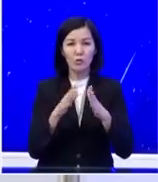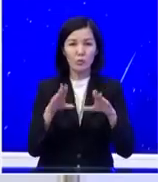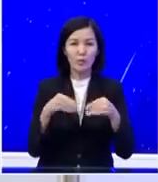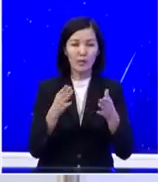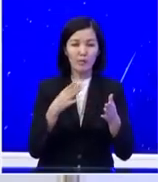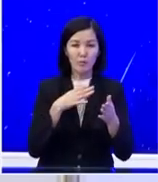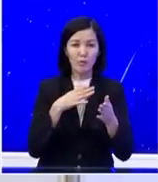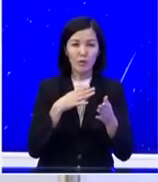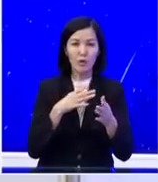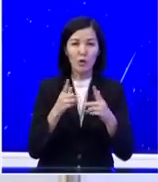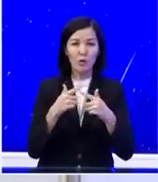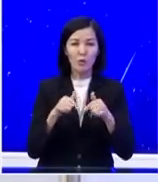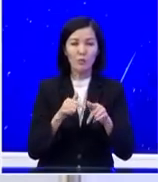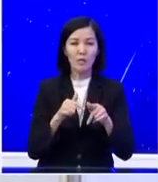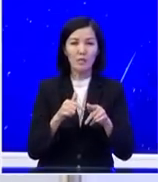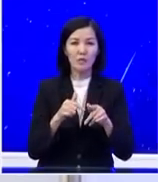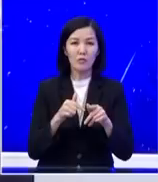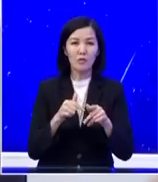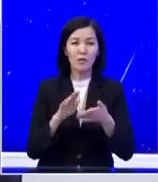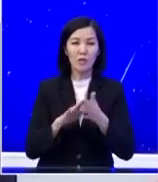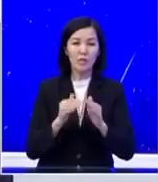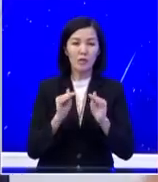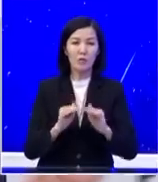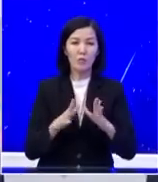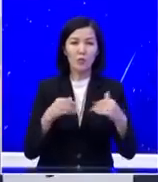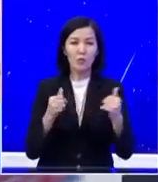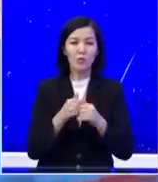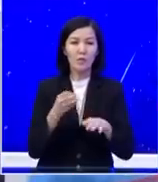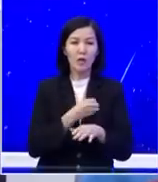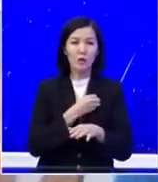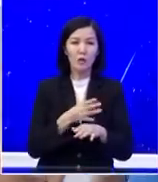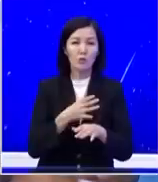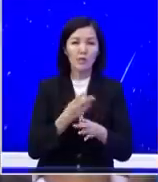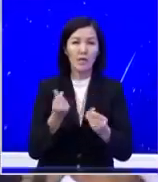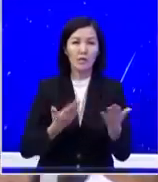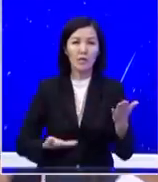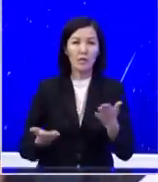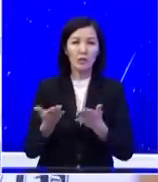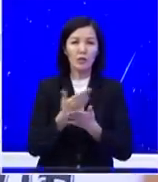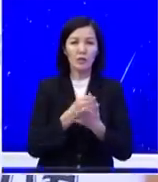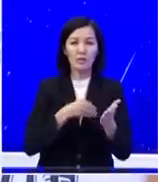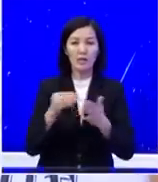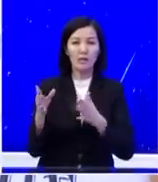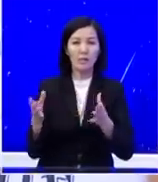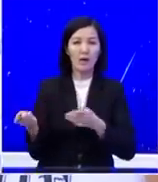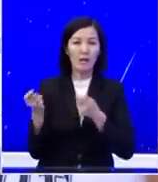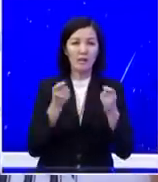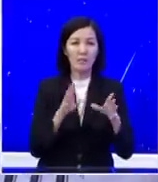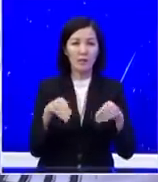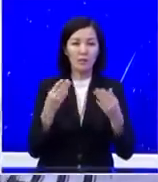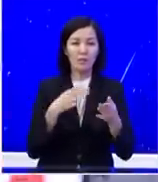отыр. Ұйымдастырушылар мұқтаж отбасыларға берілетін үйдің бәрі жомарт жандардың тиындап берген ақшасына алынғанын айтады. Игілікті